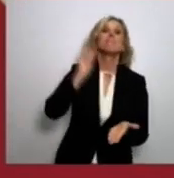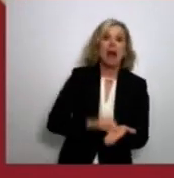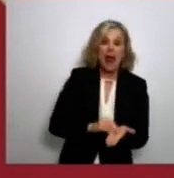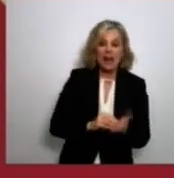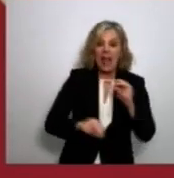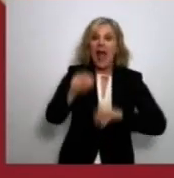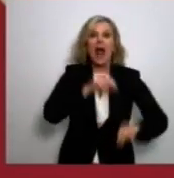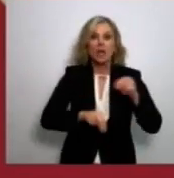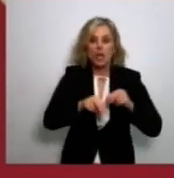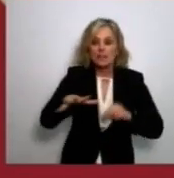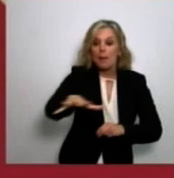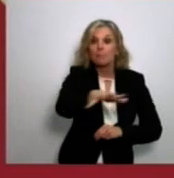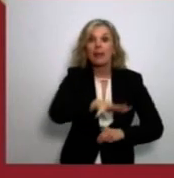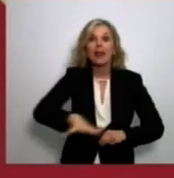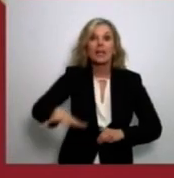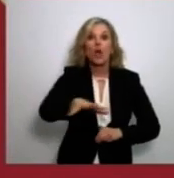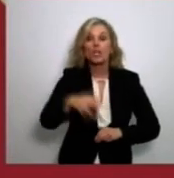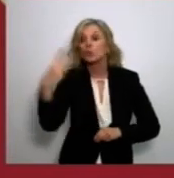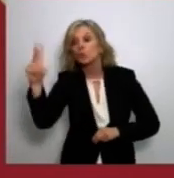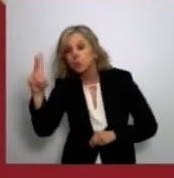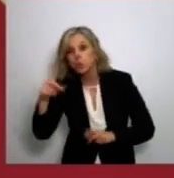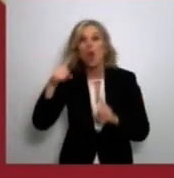Τσοβόλας, τις οποίες κέρδισε με